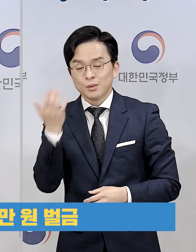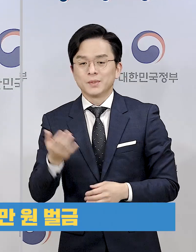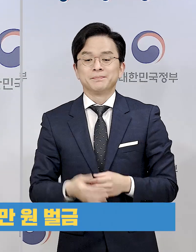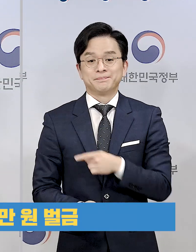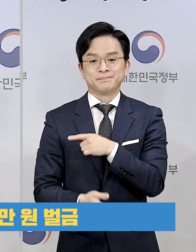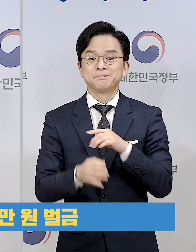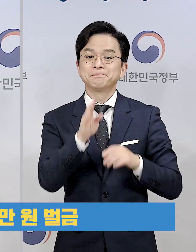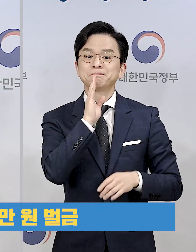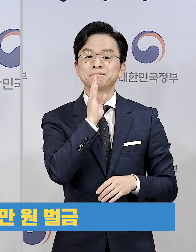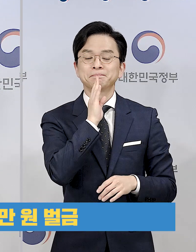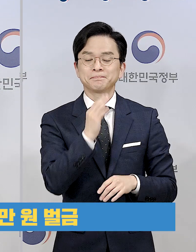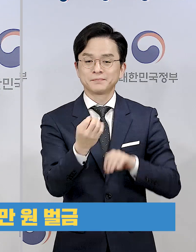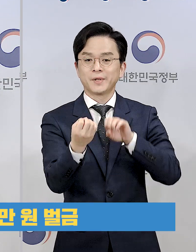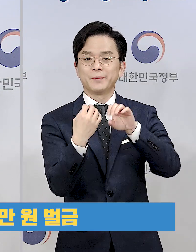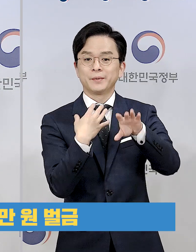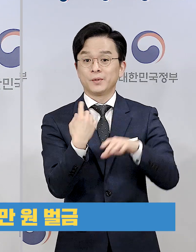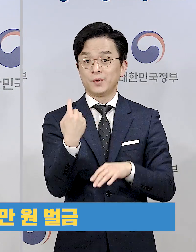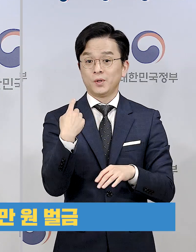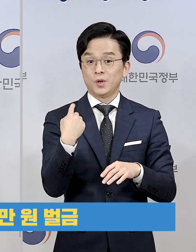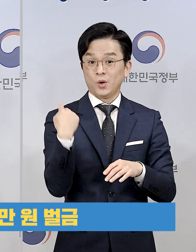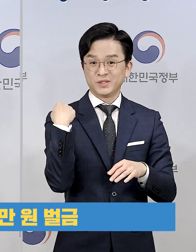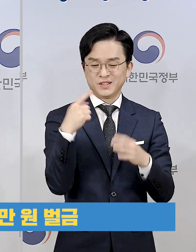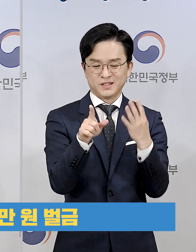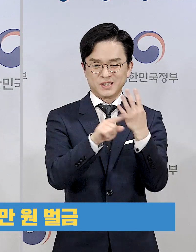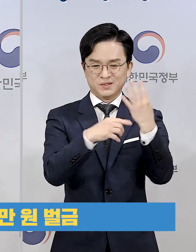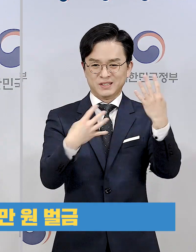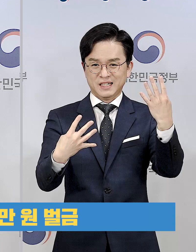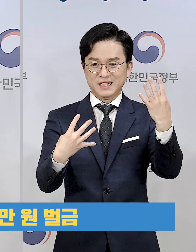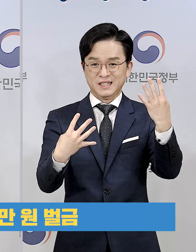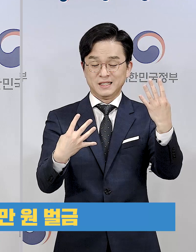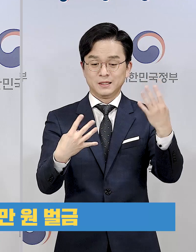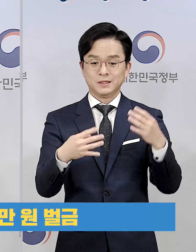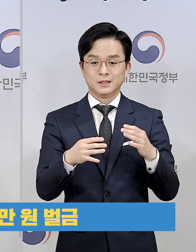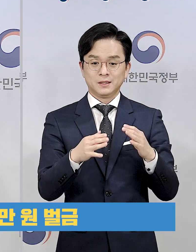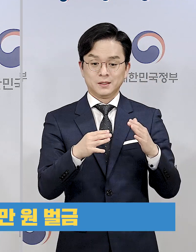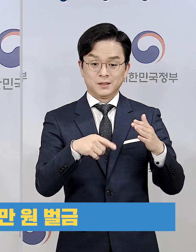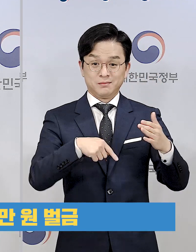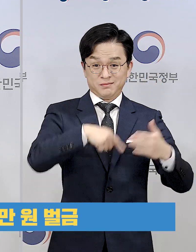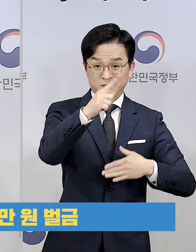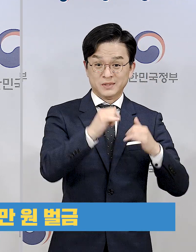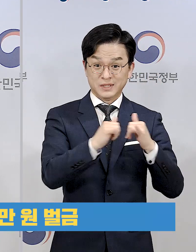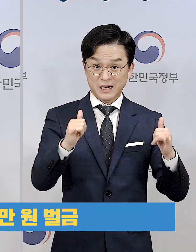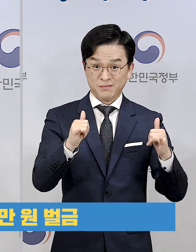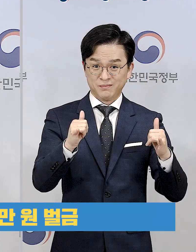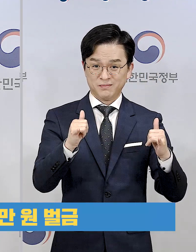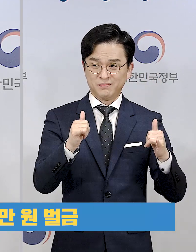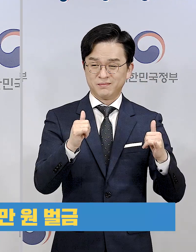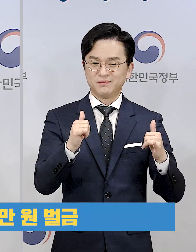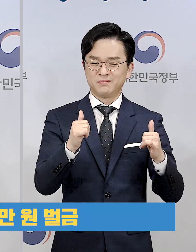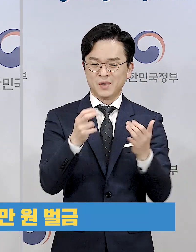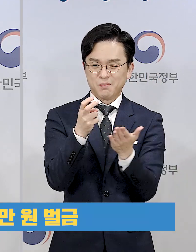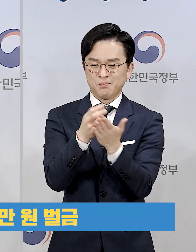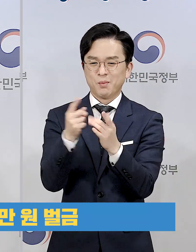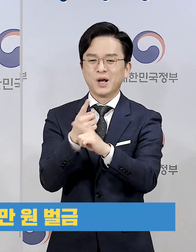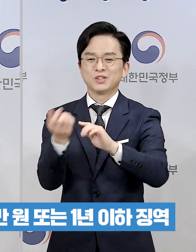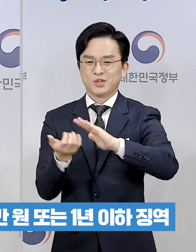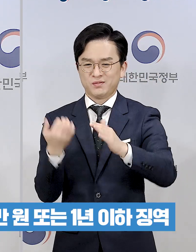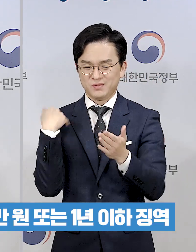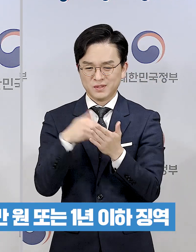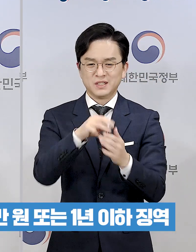어제까지 자가격리를 위반한 분들은 기존 법에 따라서 300만 원의 벌금이고요.